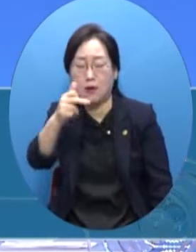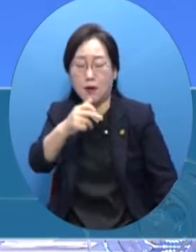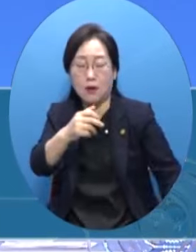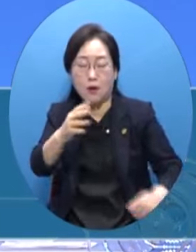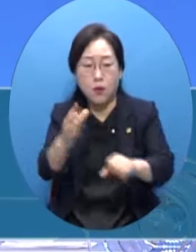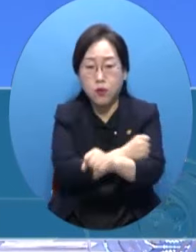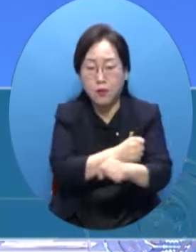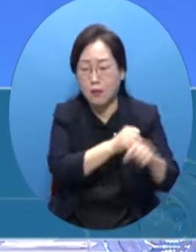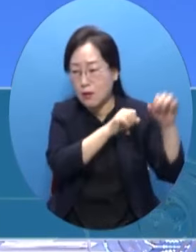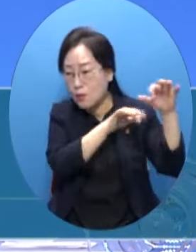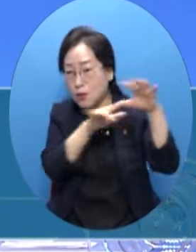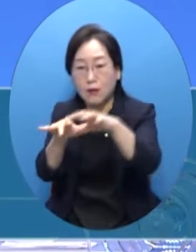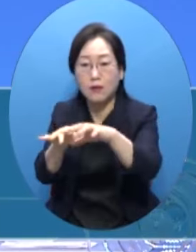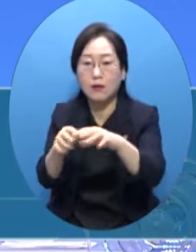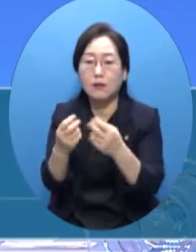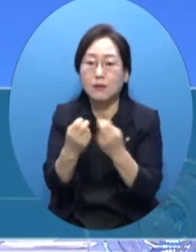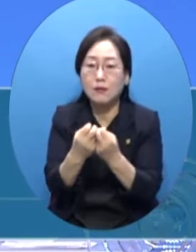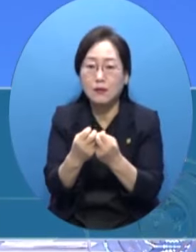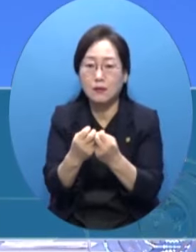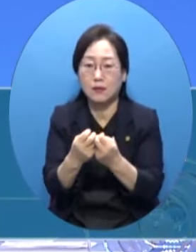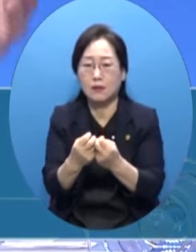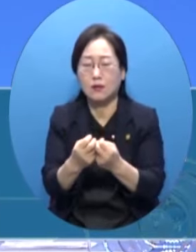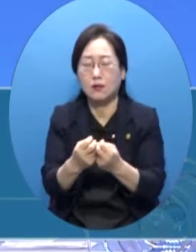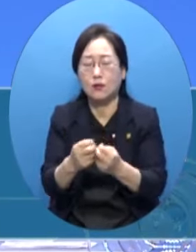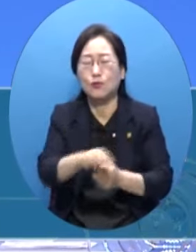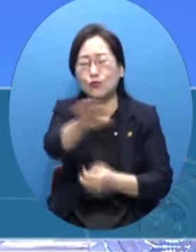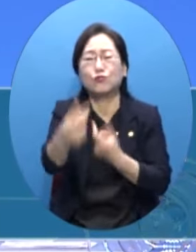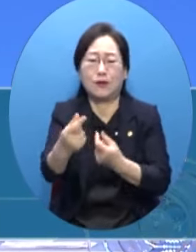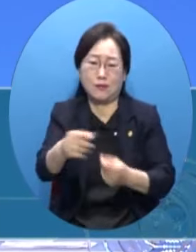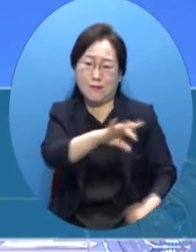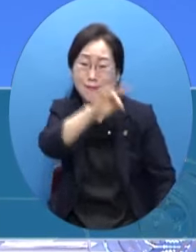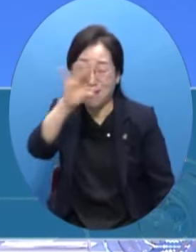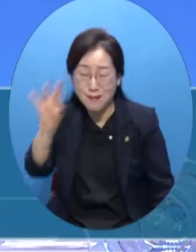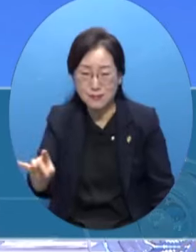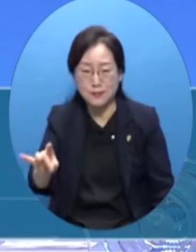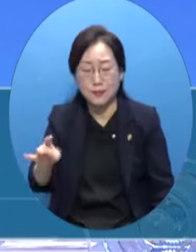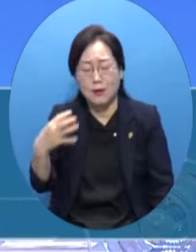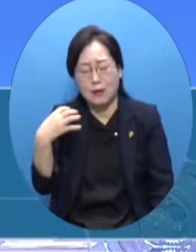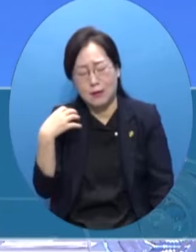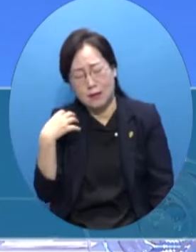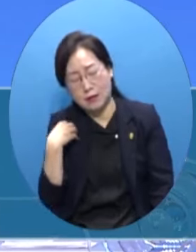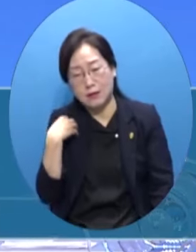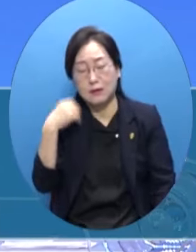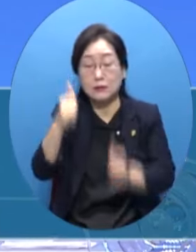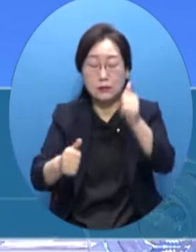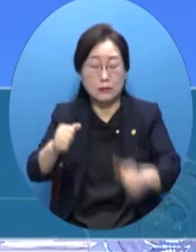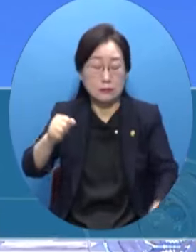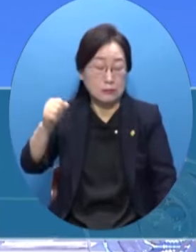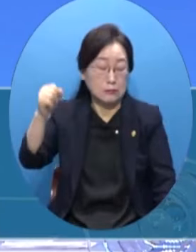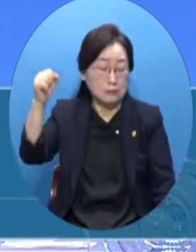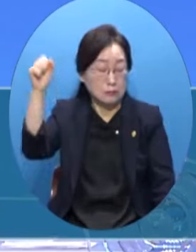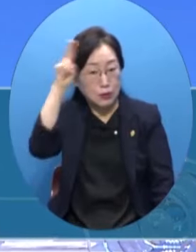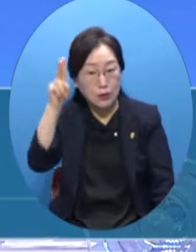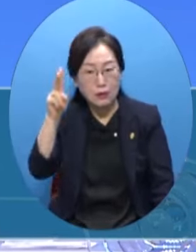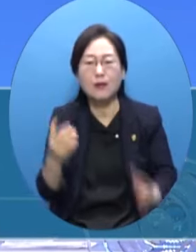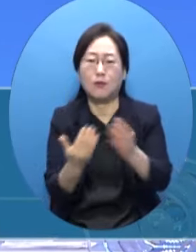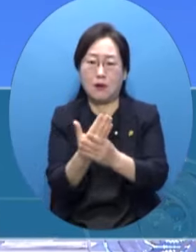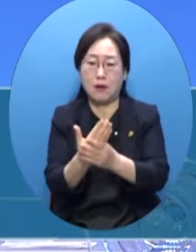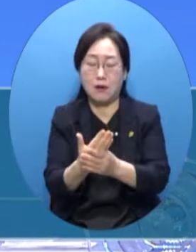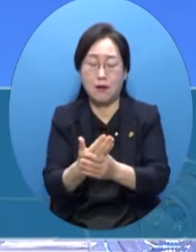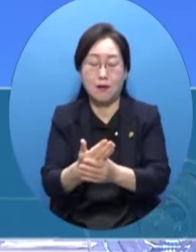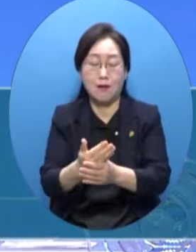어떡할까. 때때로 우리에게 이처럼 우리가 감당하지 못할 큰 시험과 어려움이 예고 없이 다가옵니다. 잘 되던